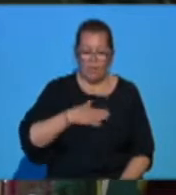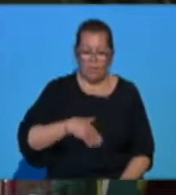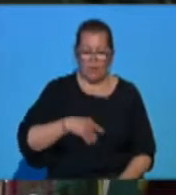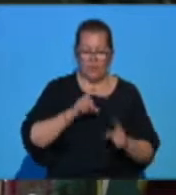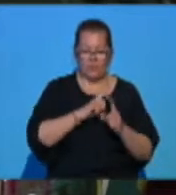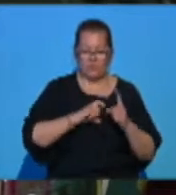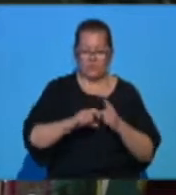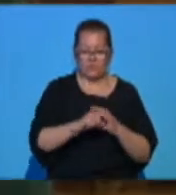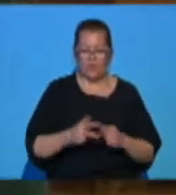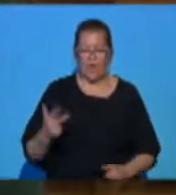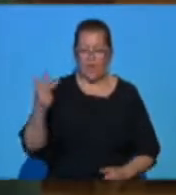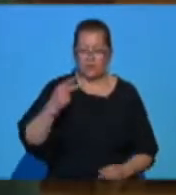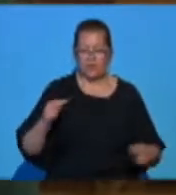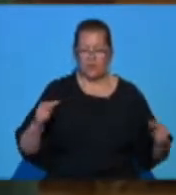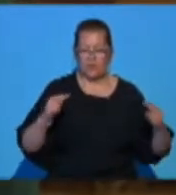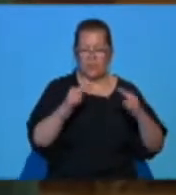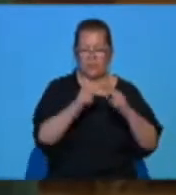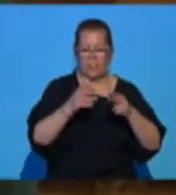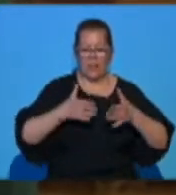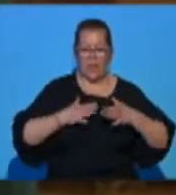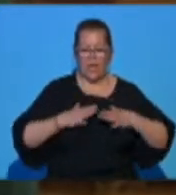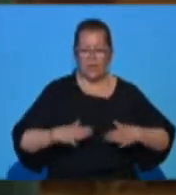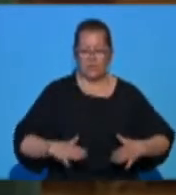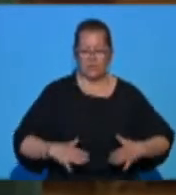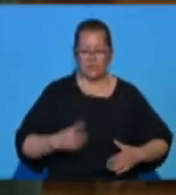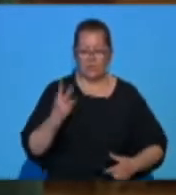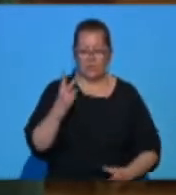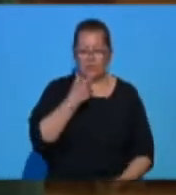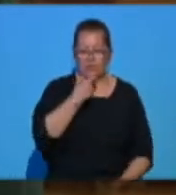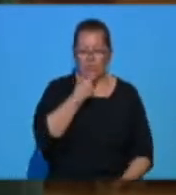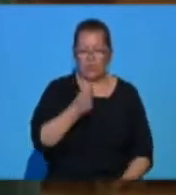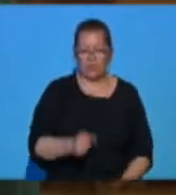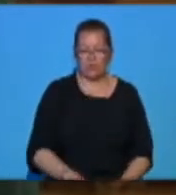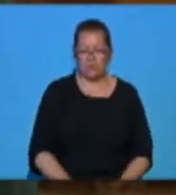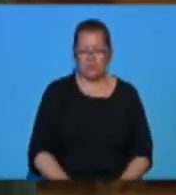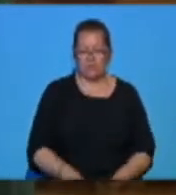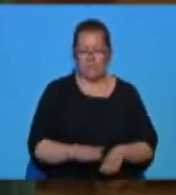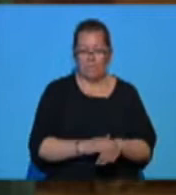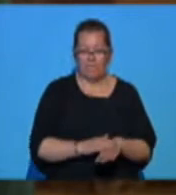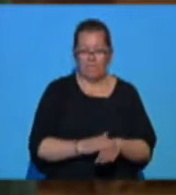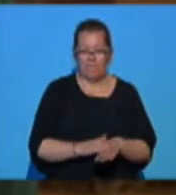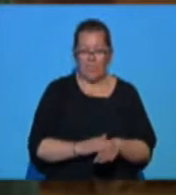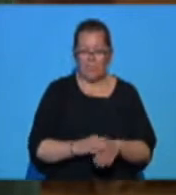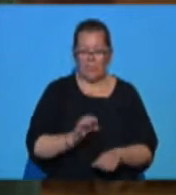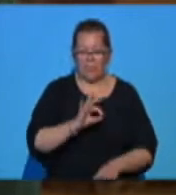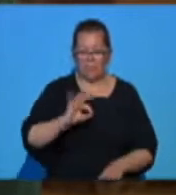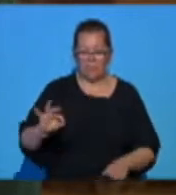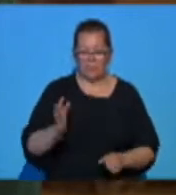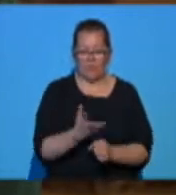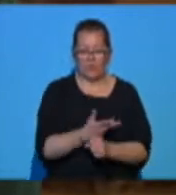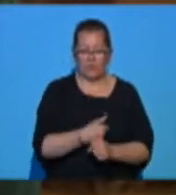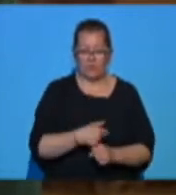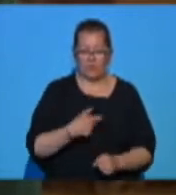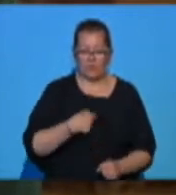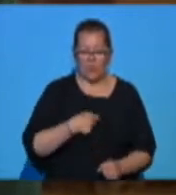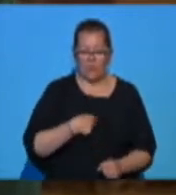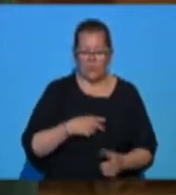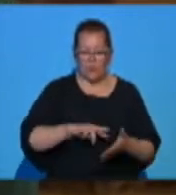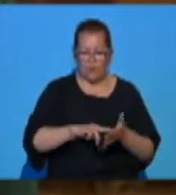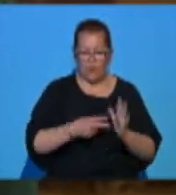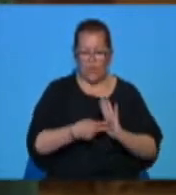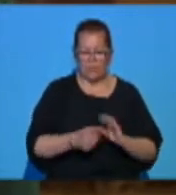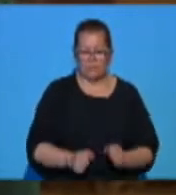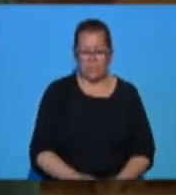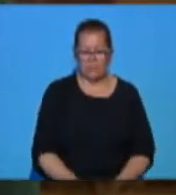A 13-a ediție pe care o așteptam de acum 2 ani de zile, din păcate, din cauza pandemiei, nu am reușit să o